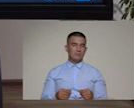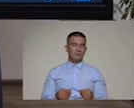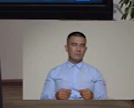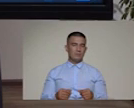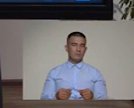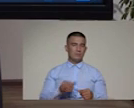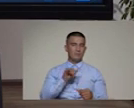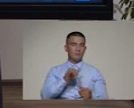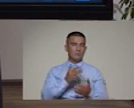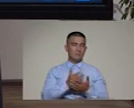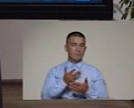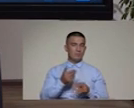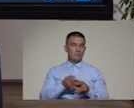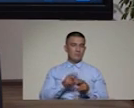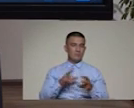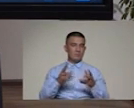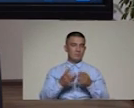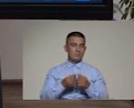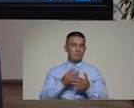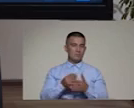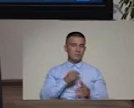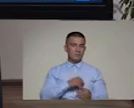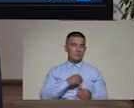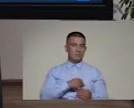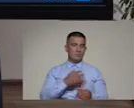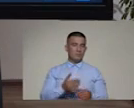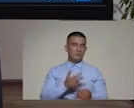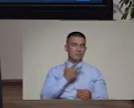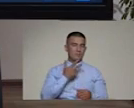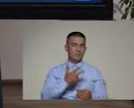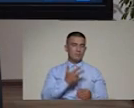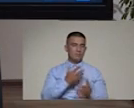Bu yerda bu elementlarning agregat holati 3 ta,